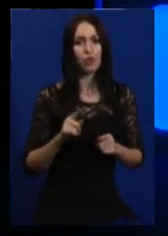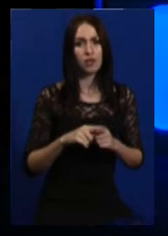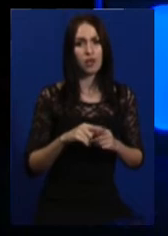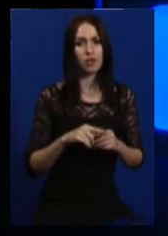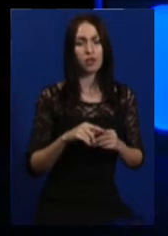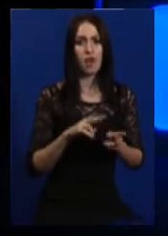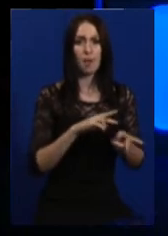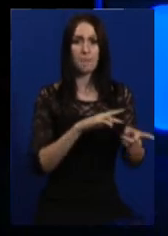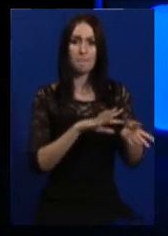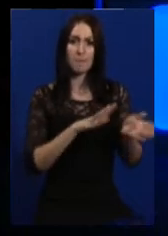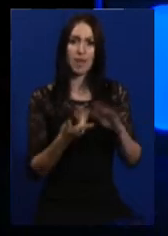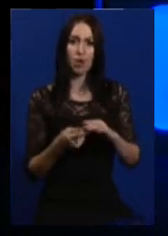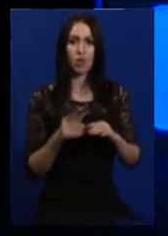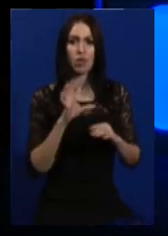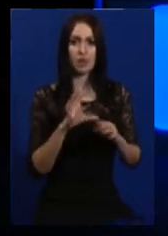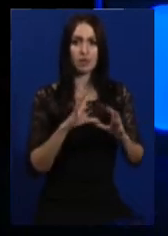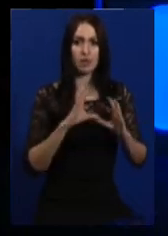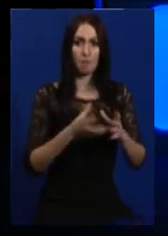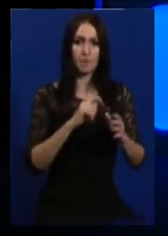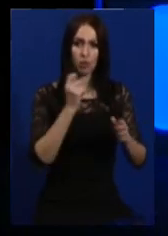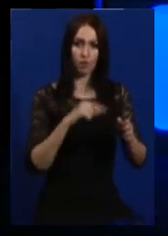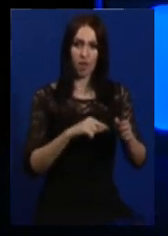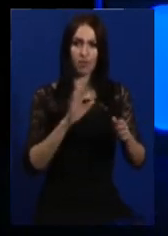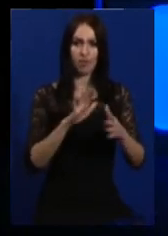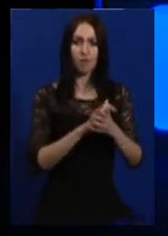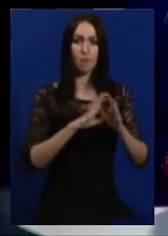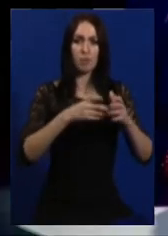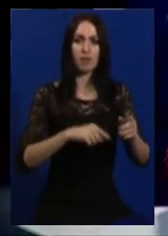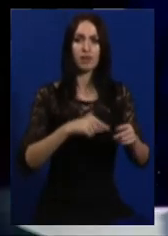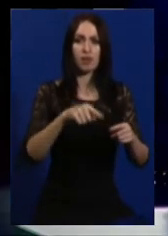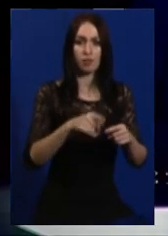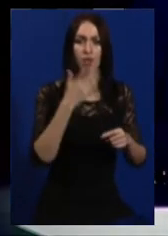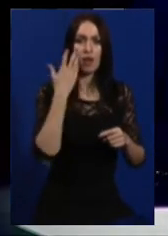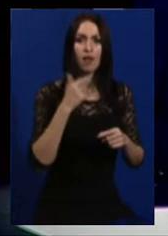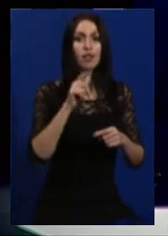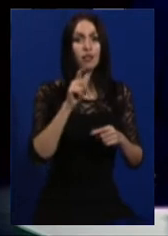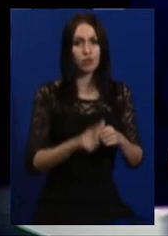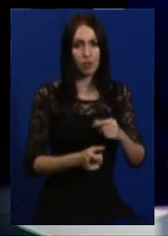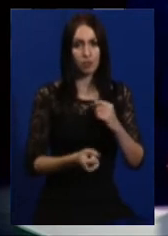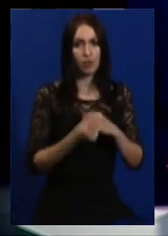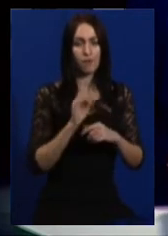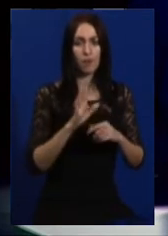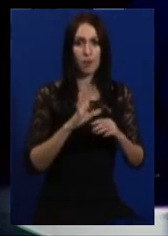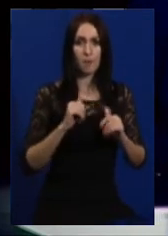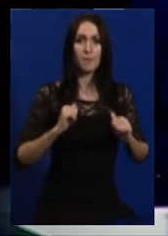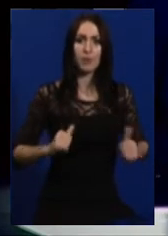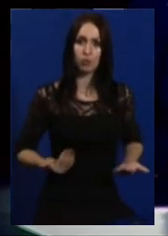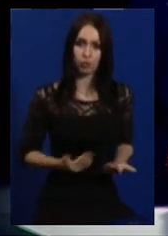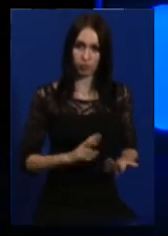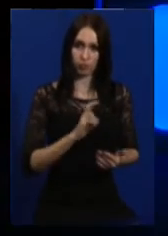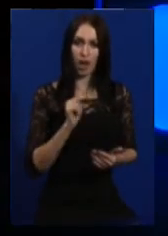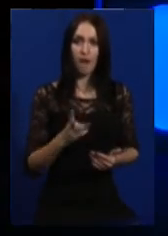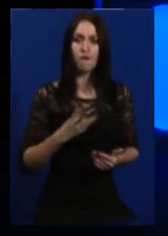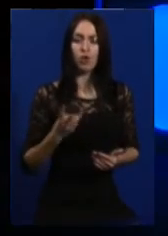не святого вины умерли средь так и люди наполняете проходите умение жить а вот я волонтер